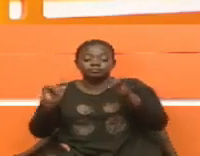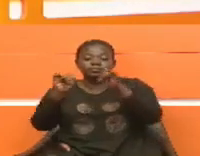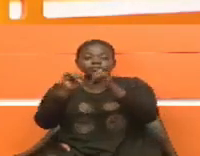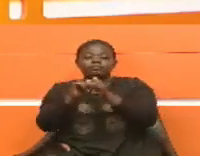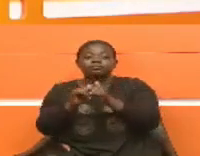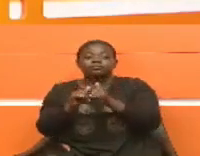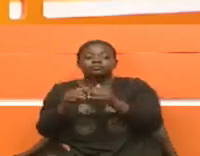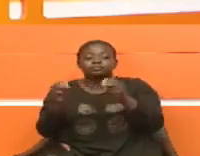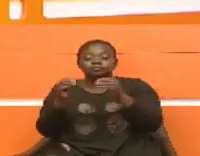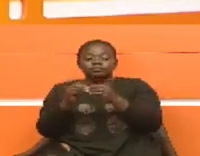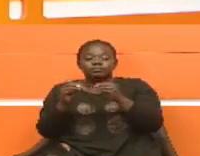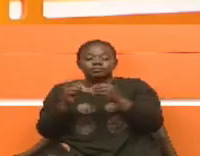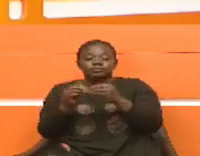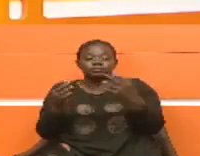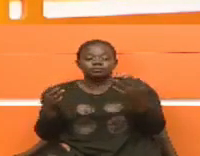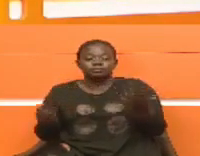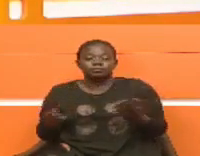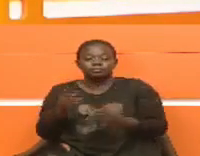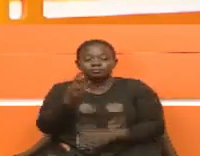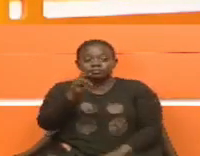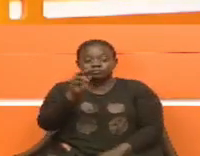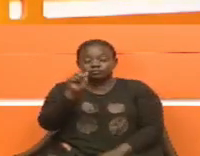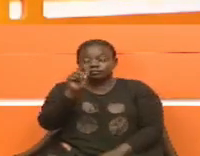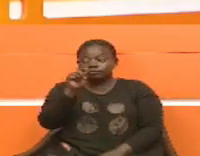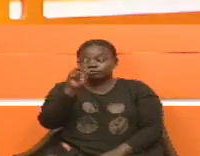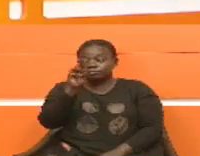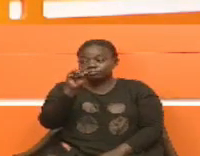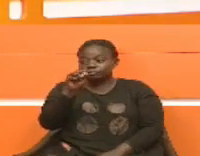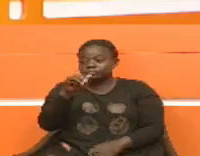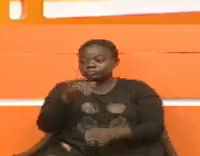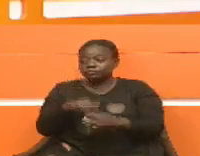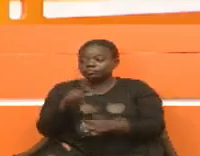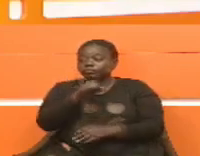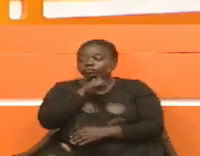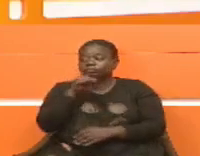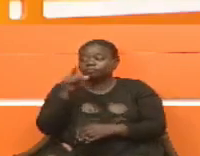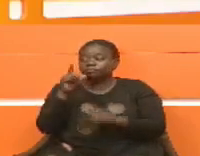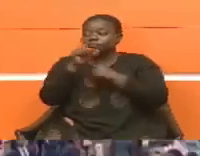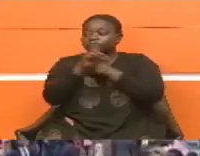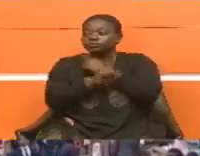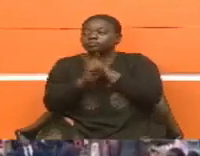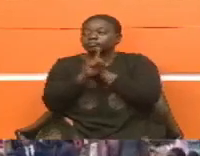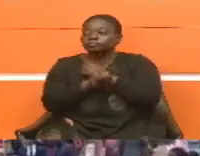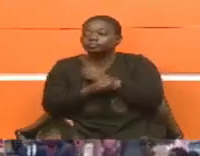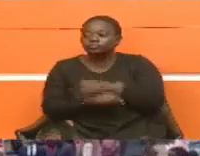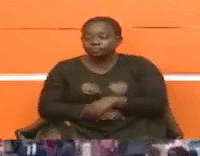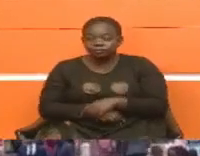ku kitebe ekyobulabirizi katika mu Luwero District.